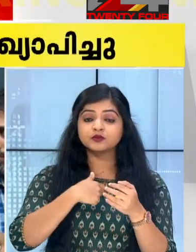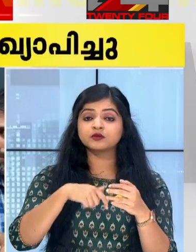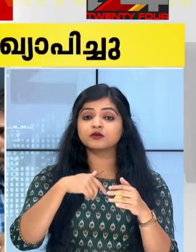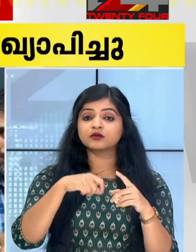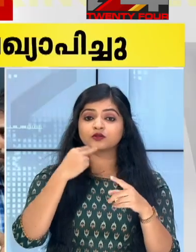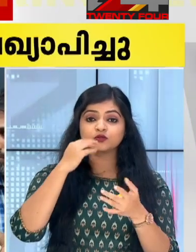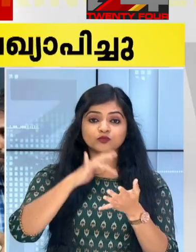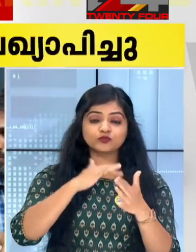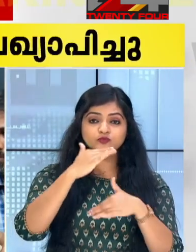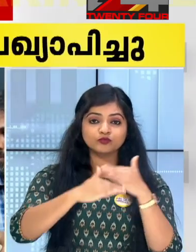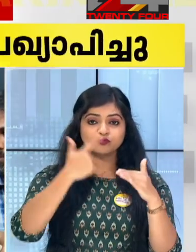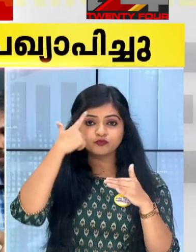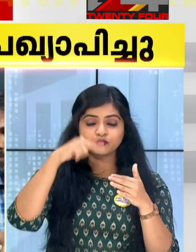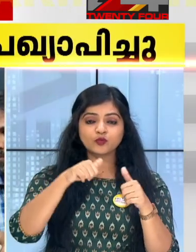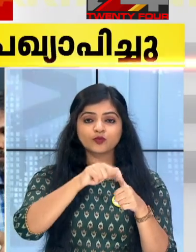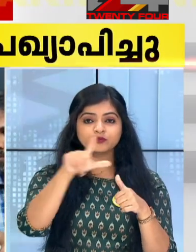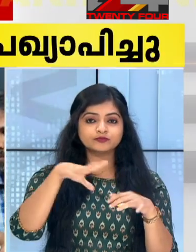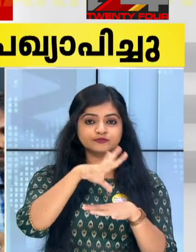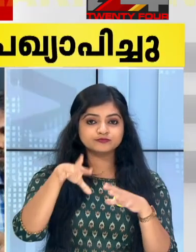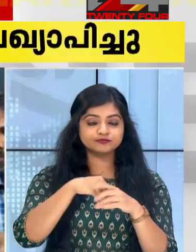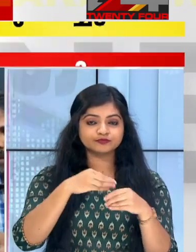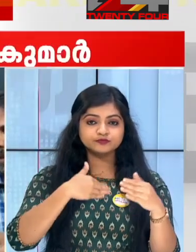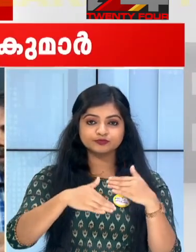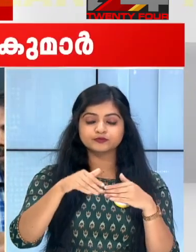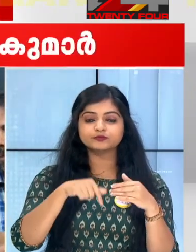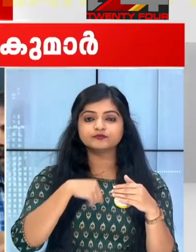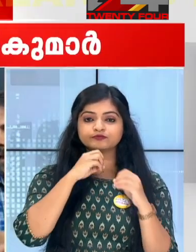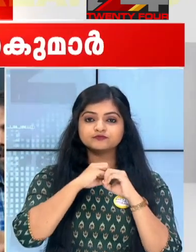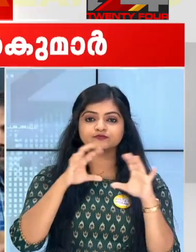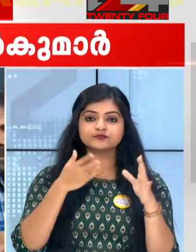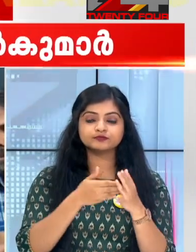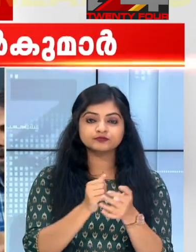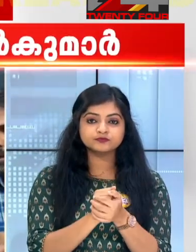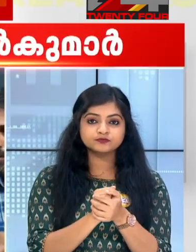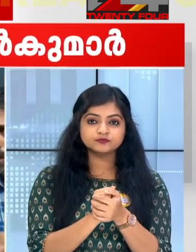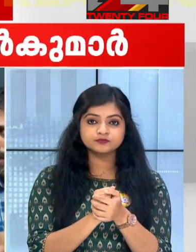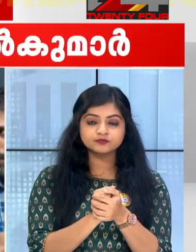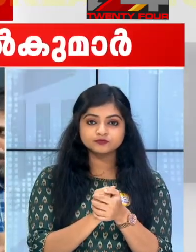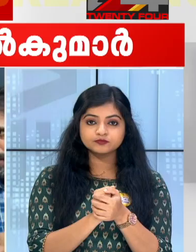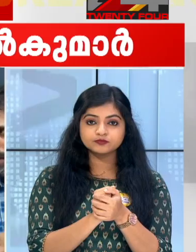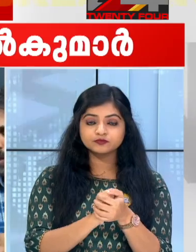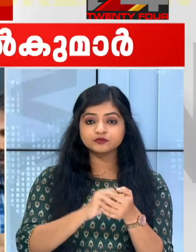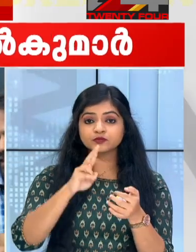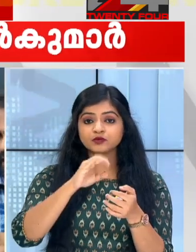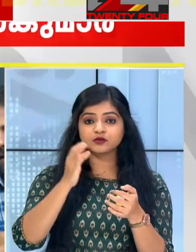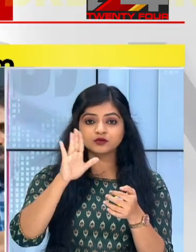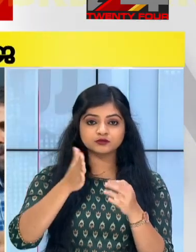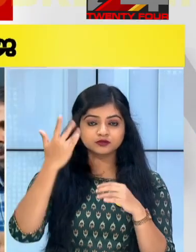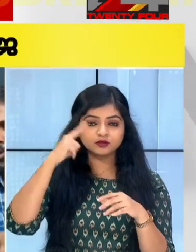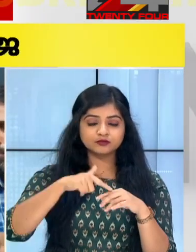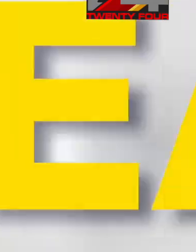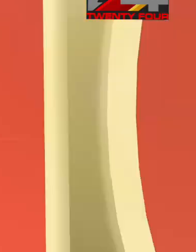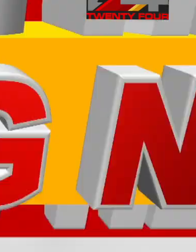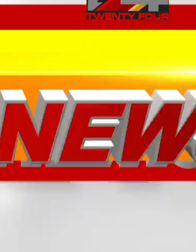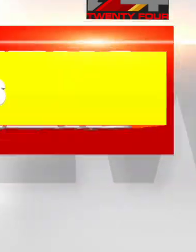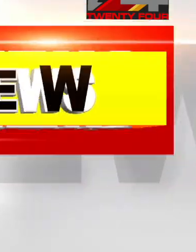വേണ്ടിയുള്ള വഴിയിൽ നമ്മൾക്ക് ഒരുമിച്ച് മുന്നോട്ട് പോകാം എന്നാണ് എനിക്ക് പൊതുവിൽ പറയാൻ. 2005 താങ്കൾ ഇവിടെ MP ആയി ജയിച്ചതാണ്. പക്ഷെ അതിൽ നിന്ന്